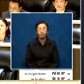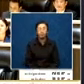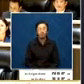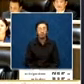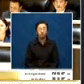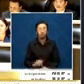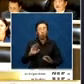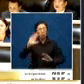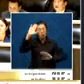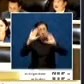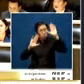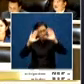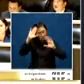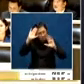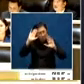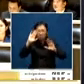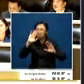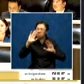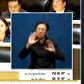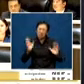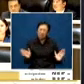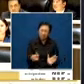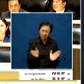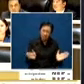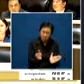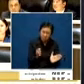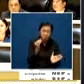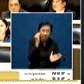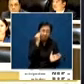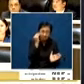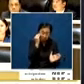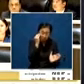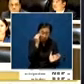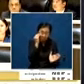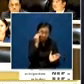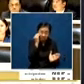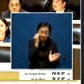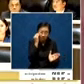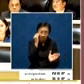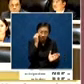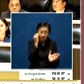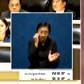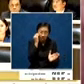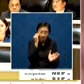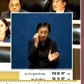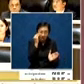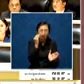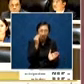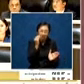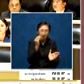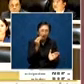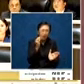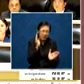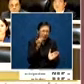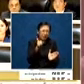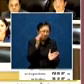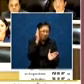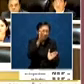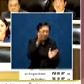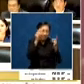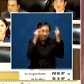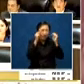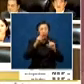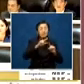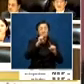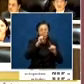รู้เลย ครับ ว่าเดี๋ยวจะโยงถึงก็เลยวางมือทางการเมืองซะ เพราะฉะนั้นเนี่ยมันก็คือสวกกตหรือต่อไปเดี๋ยวจะเ